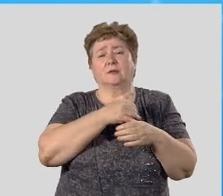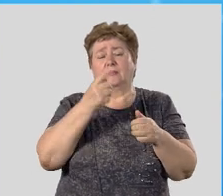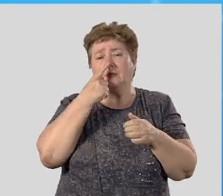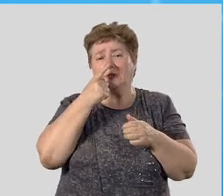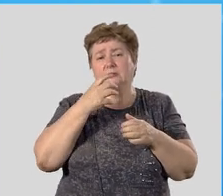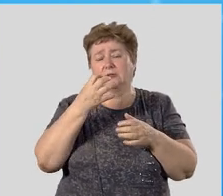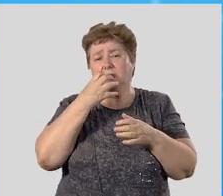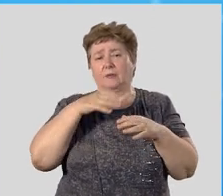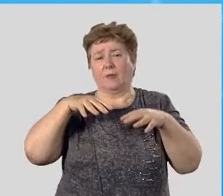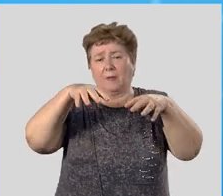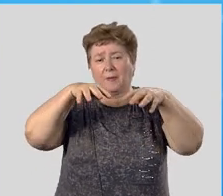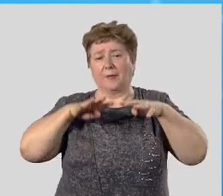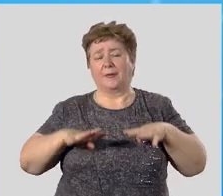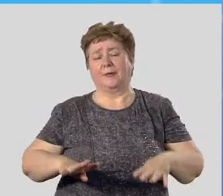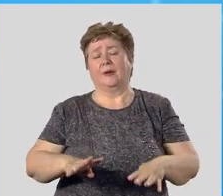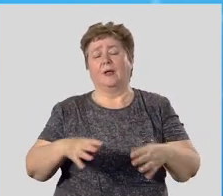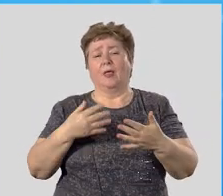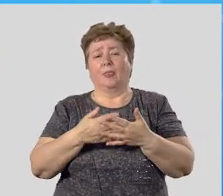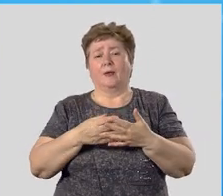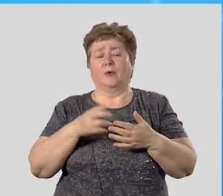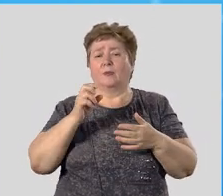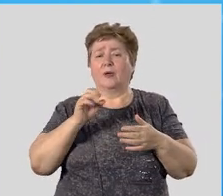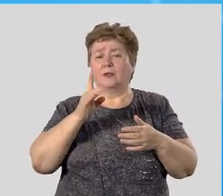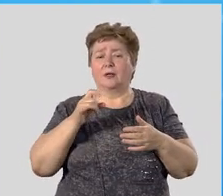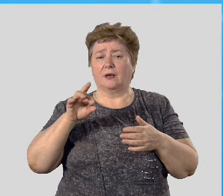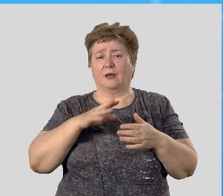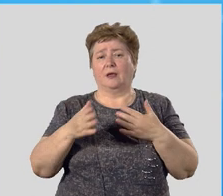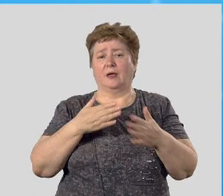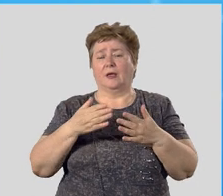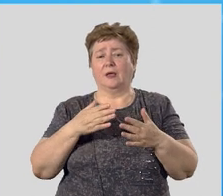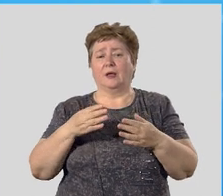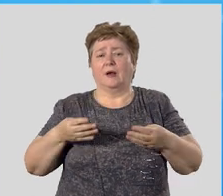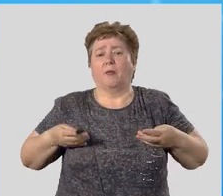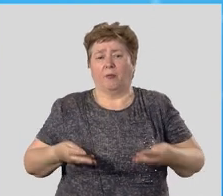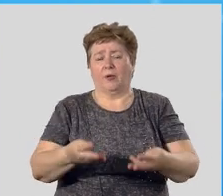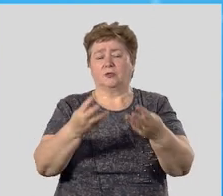вблизи теплового радиатора, например, батареи или вблизи